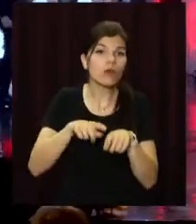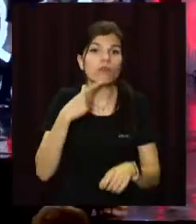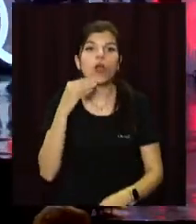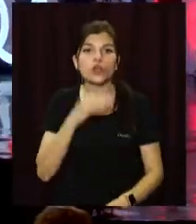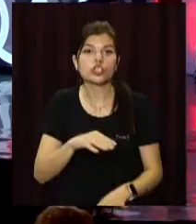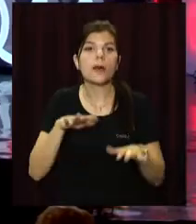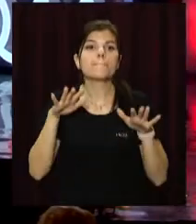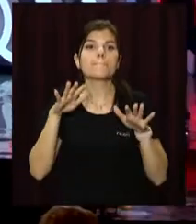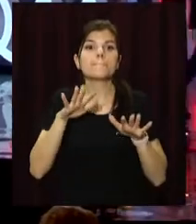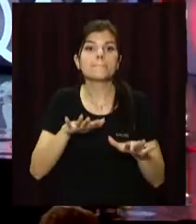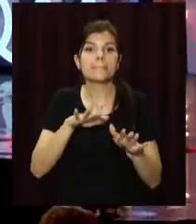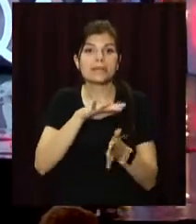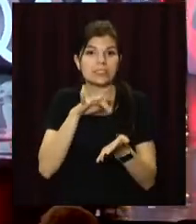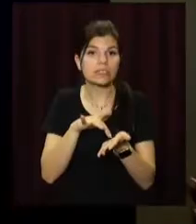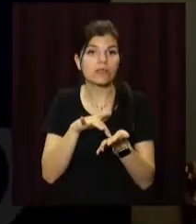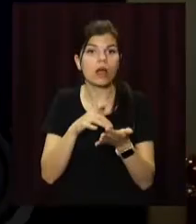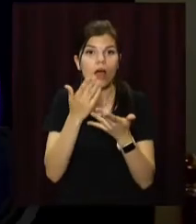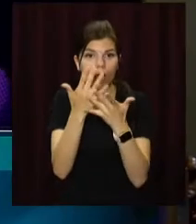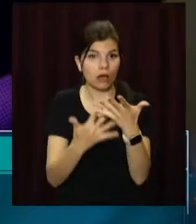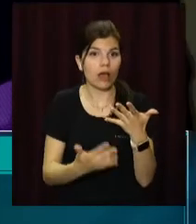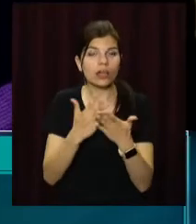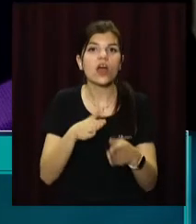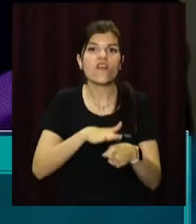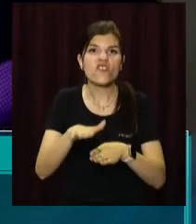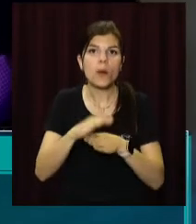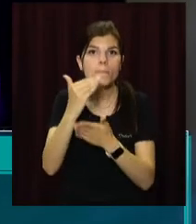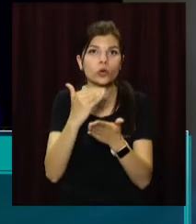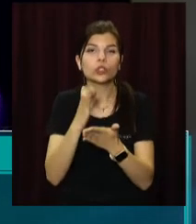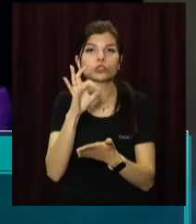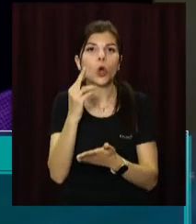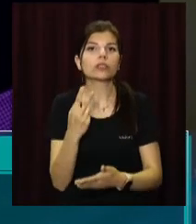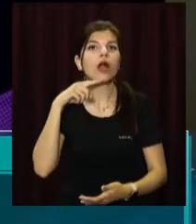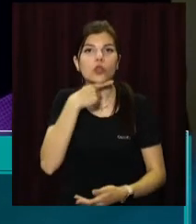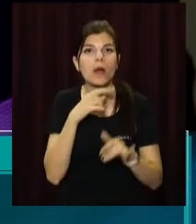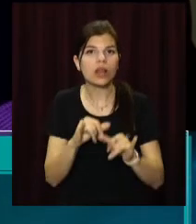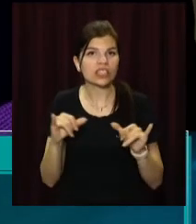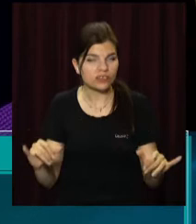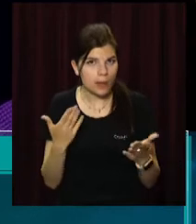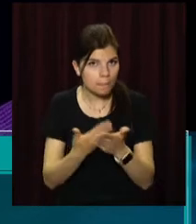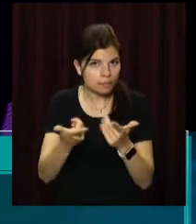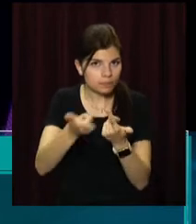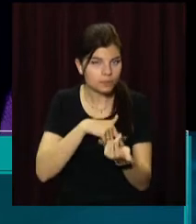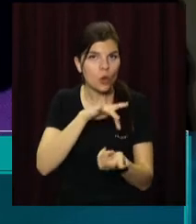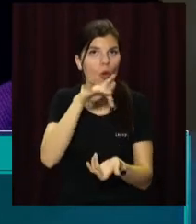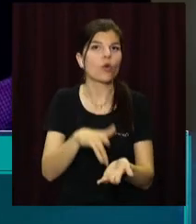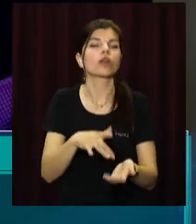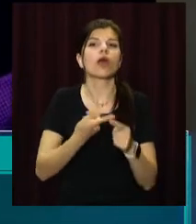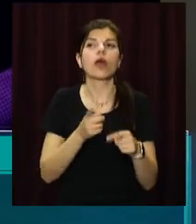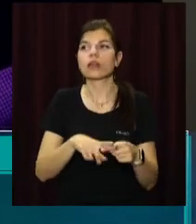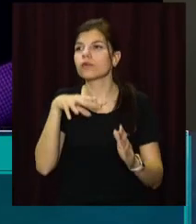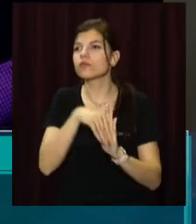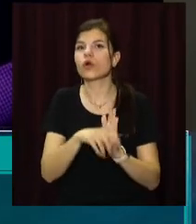«Кращий міський голова» – низка критеріїв. Це і виконання програм соціально-економічного розвитку міста, це